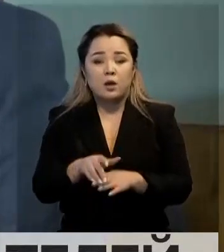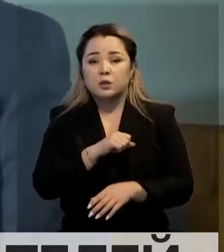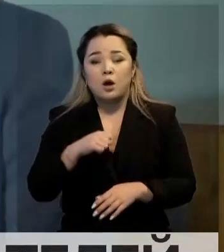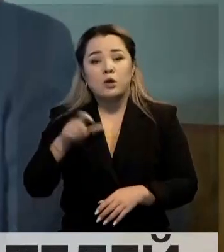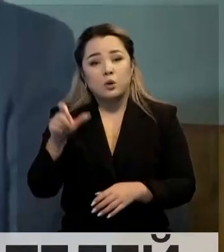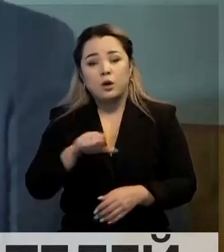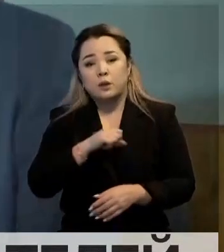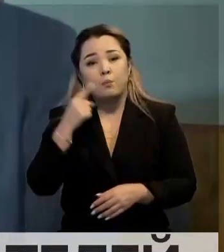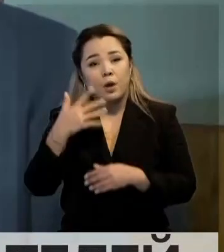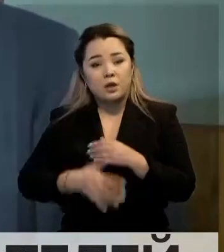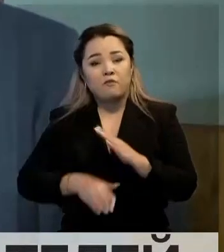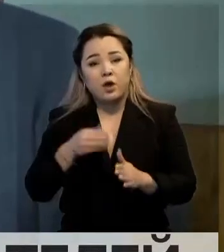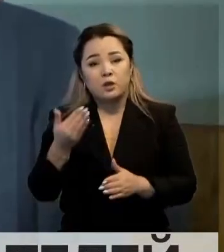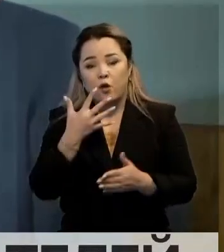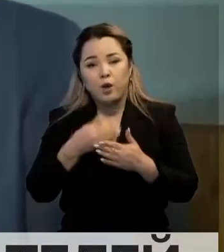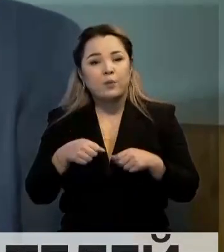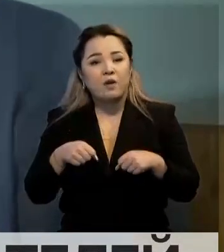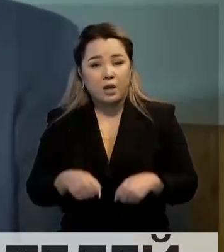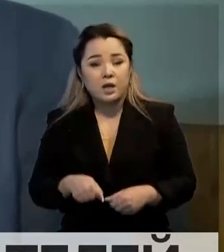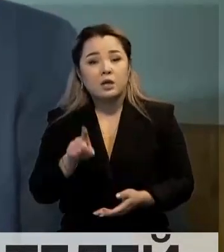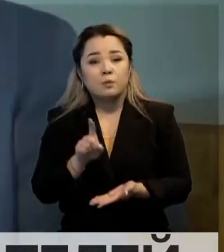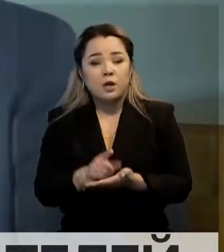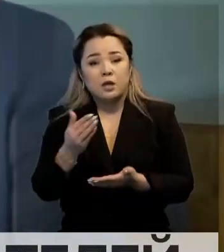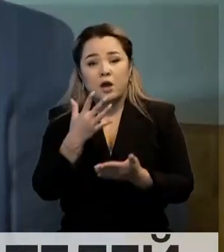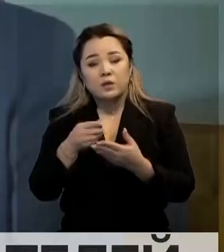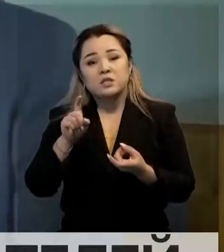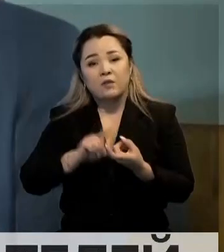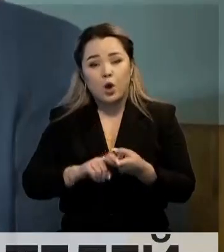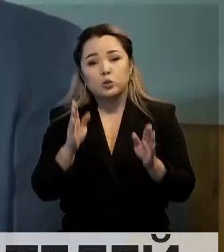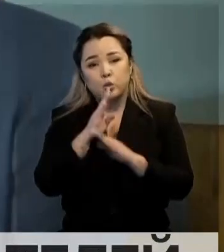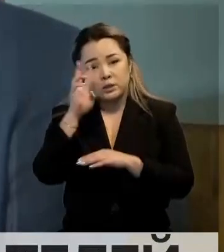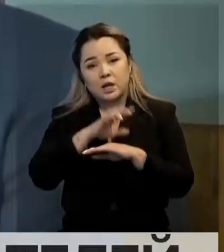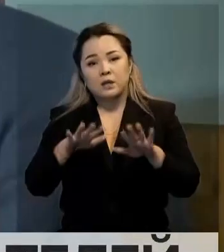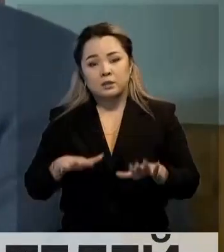должен понимать, что выборы – это его право, но именно от него зависит судьба страны.